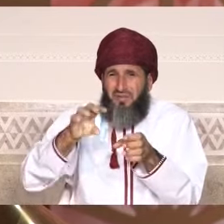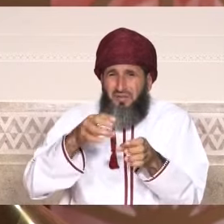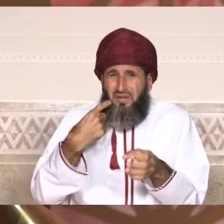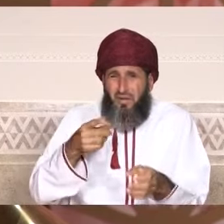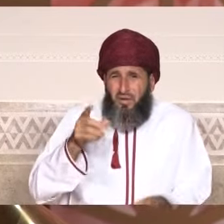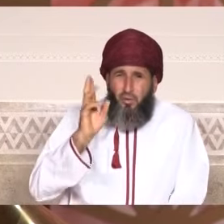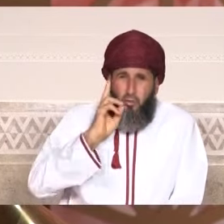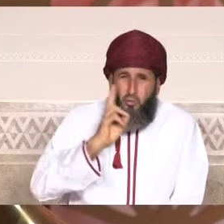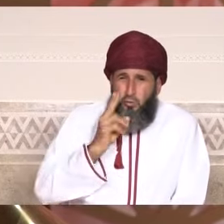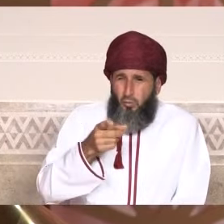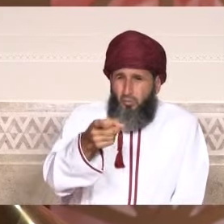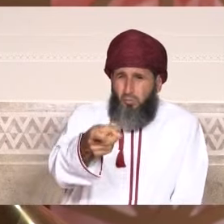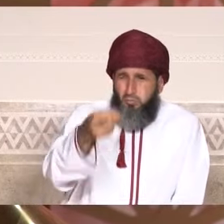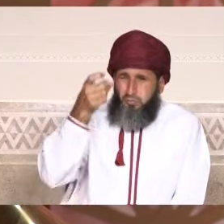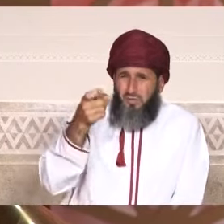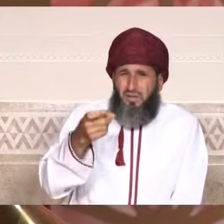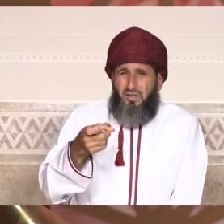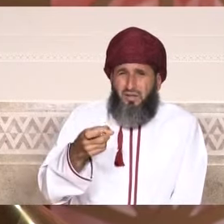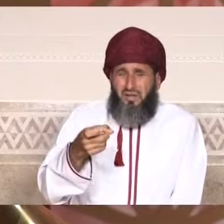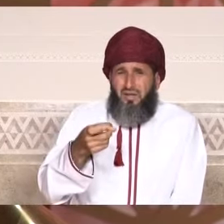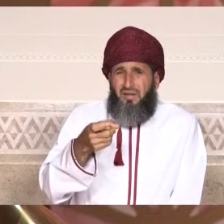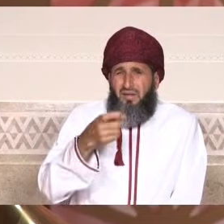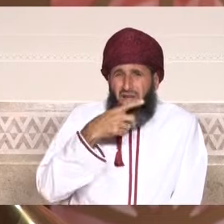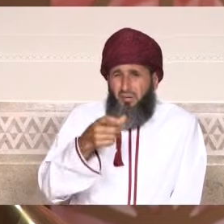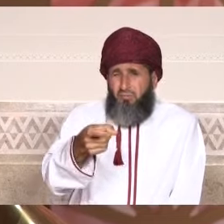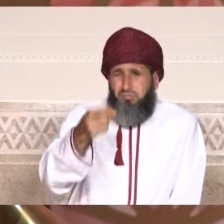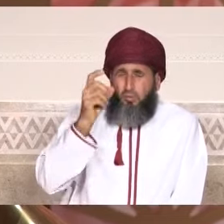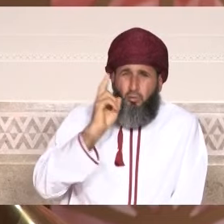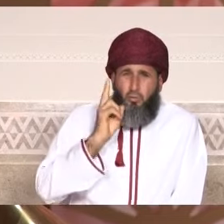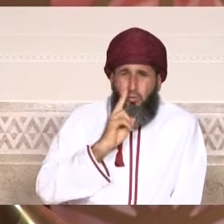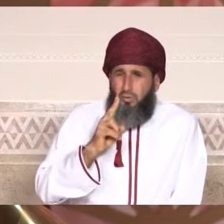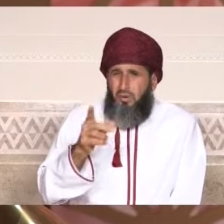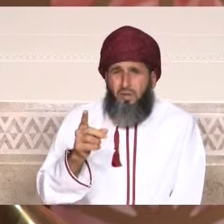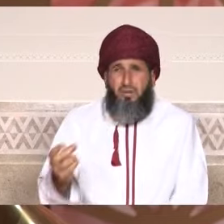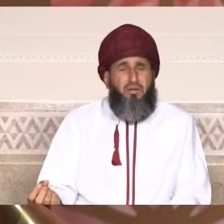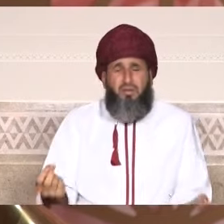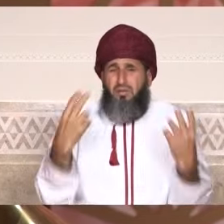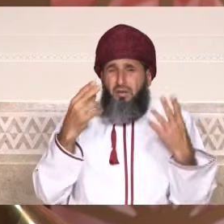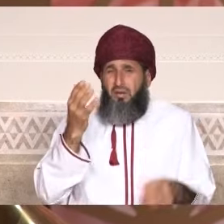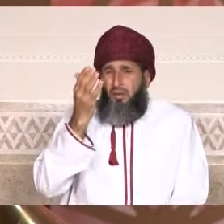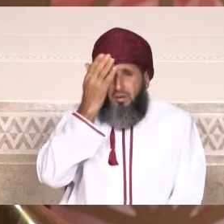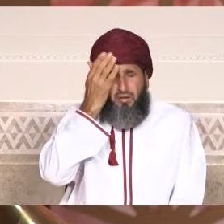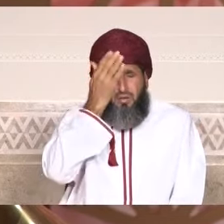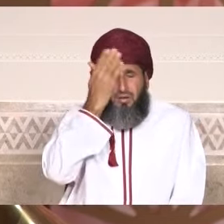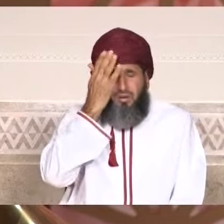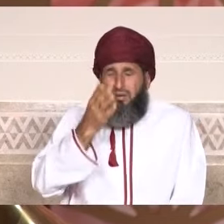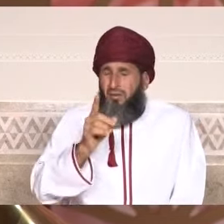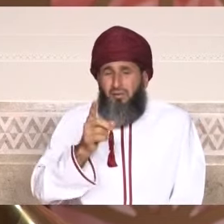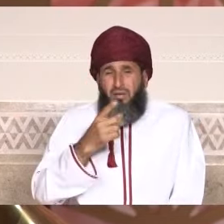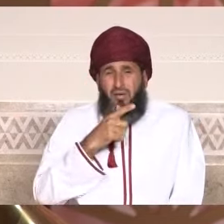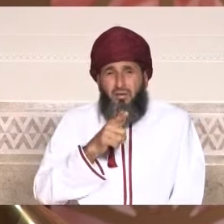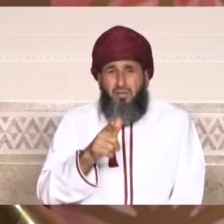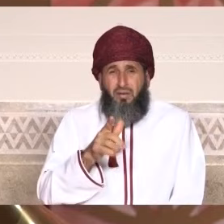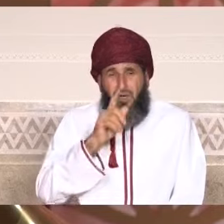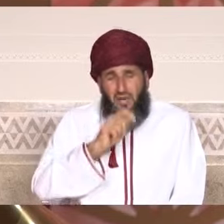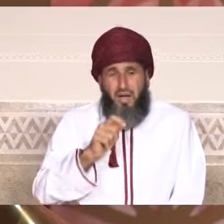وقتلوه داخل منزله بدم بارد والعياذ بالله، فهم لا يبالون. فمثل هذه الأحوال لا بد أيضا أن